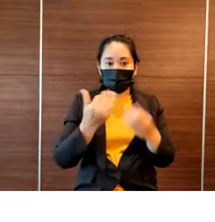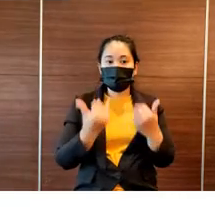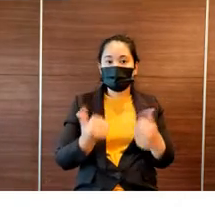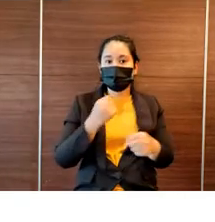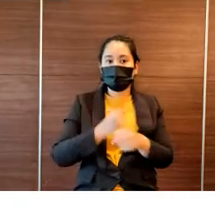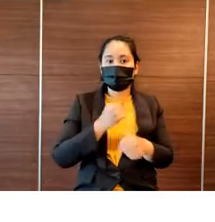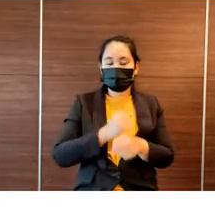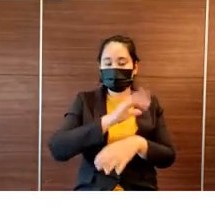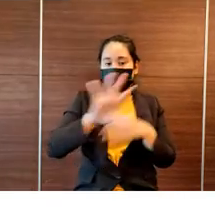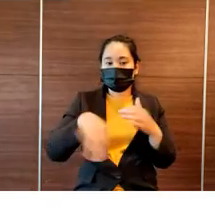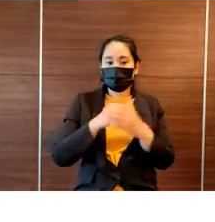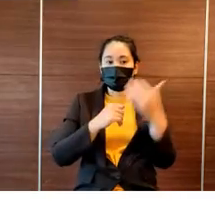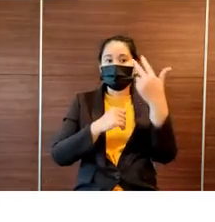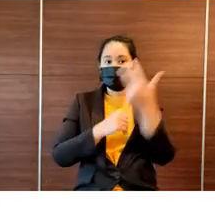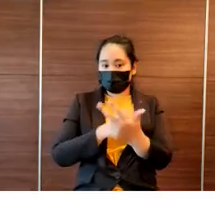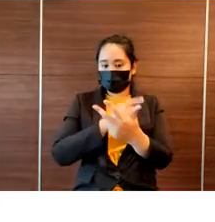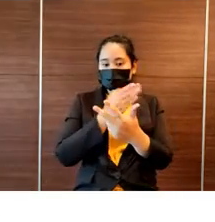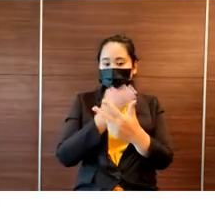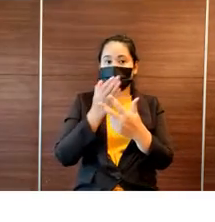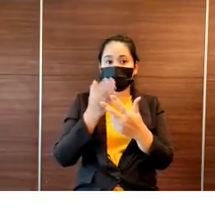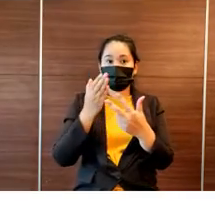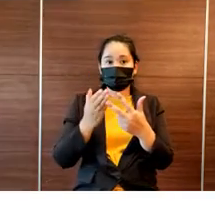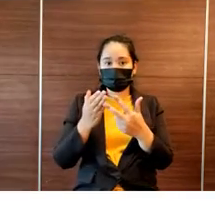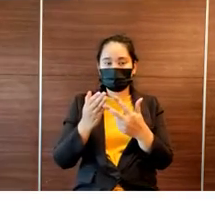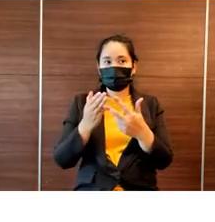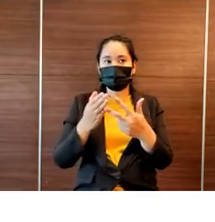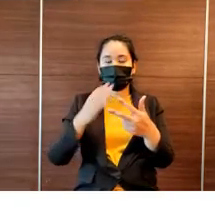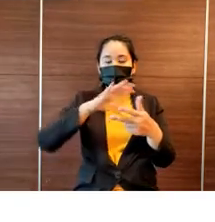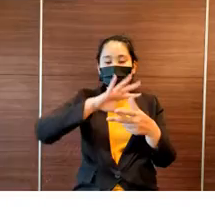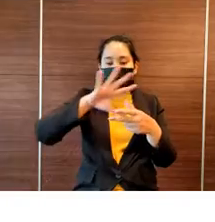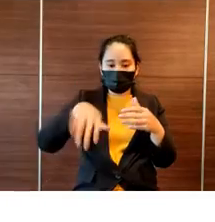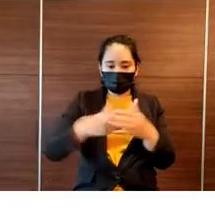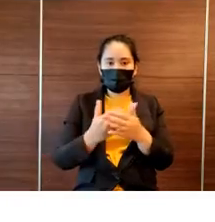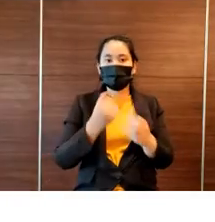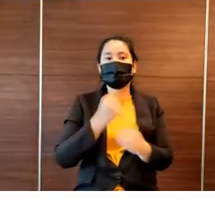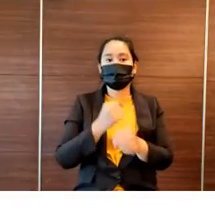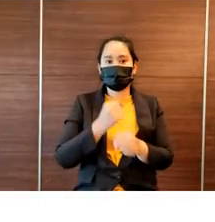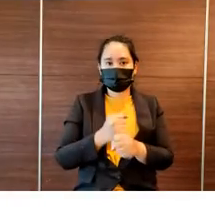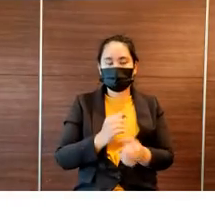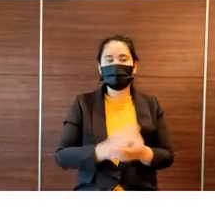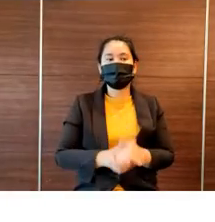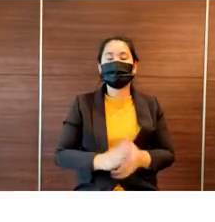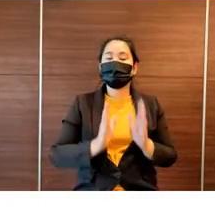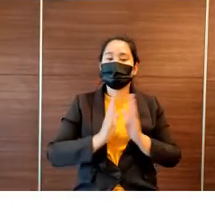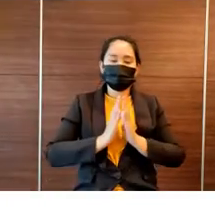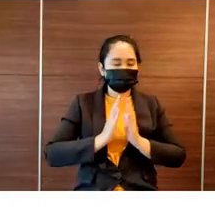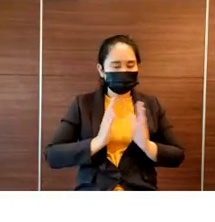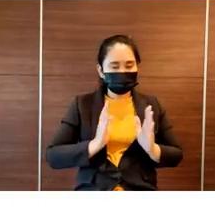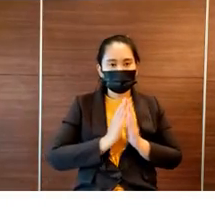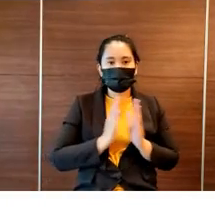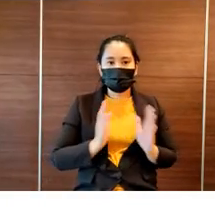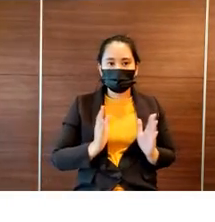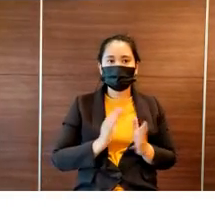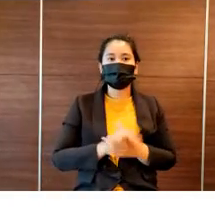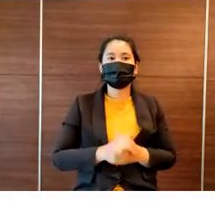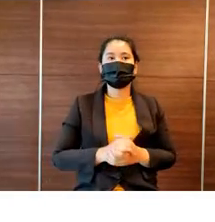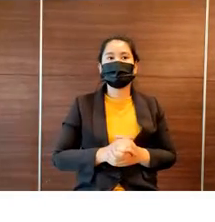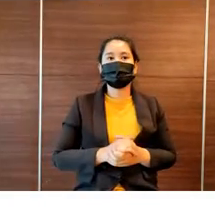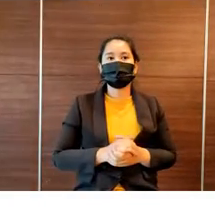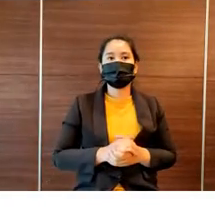3ด้านเนาะแล้วก็มีจุดเริ่มต้นทั้ง3ทีมนะคะ ค่ะโอเคขอบคุณมากค่ะเมียวที่แบบ